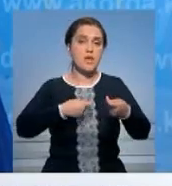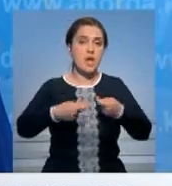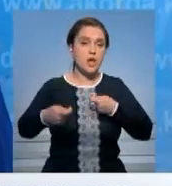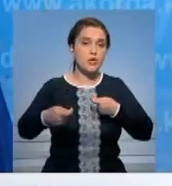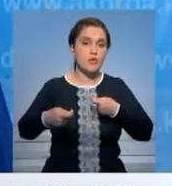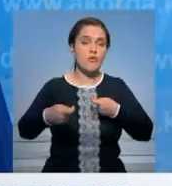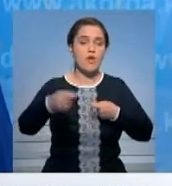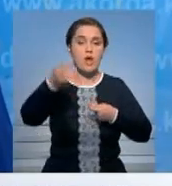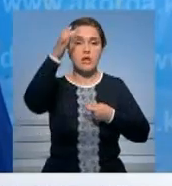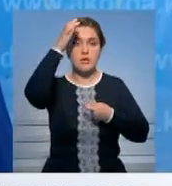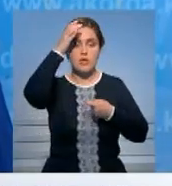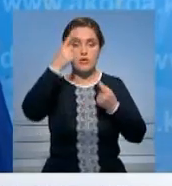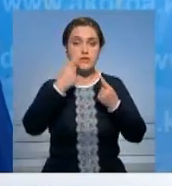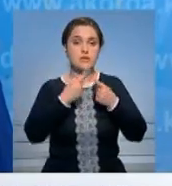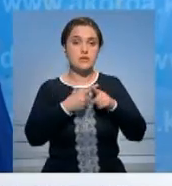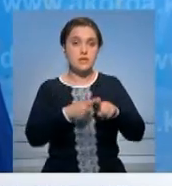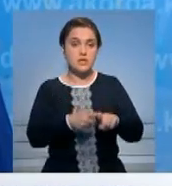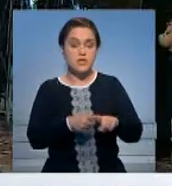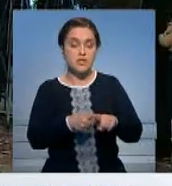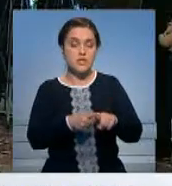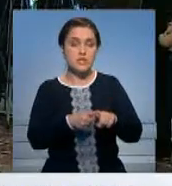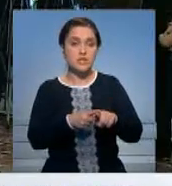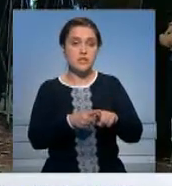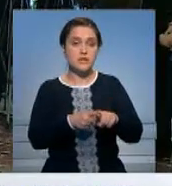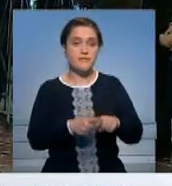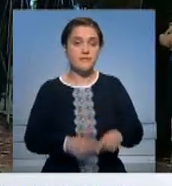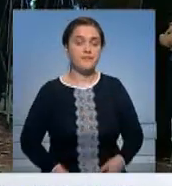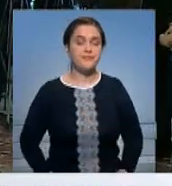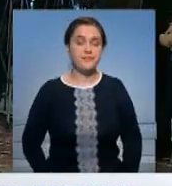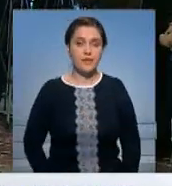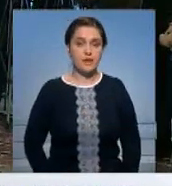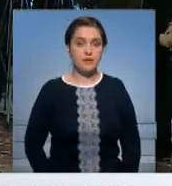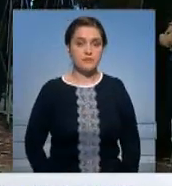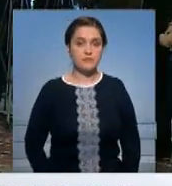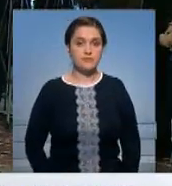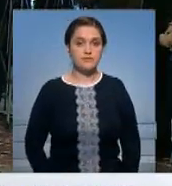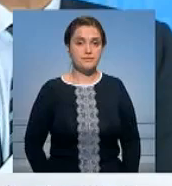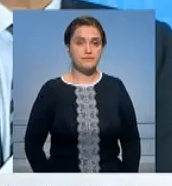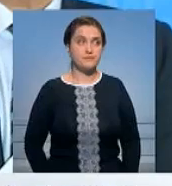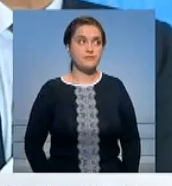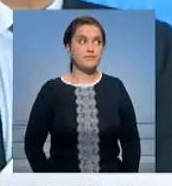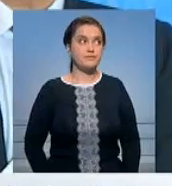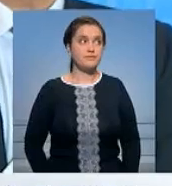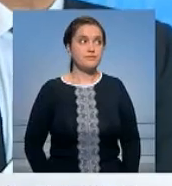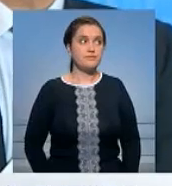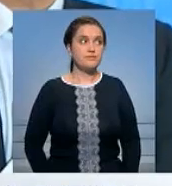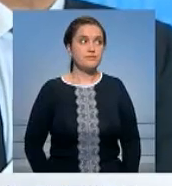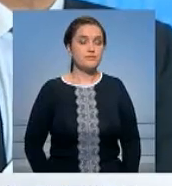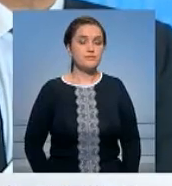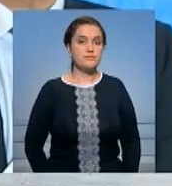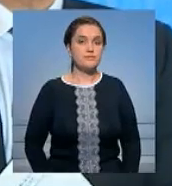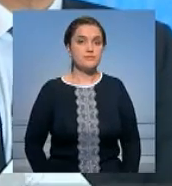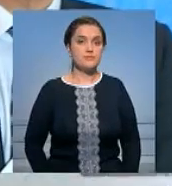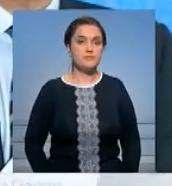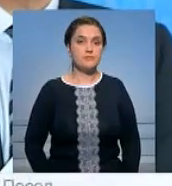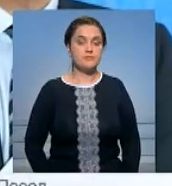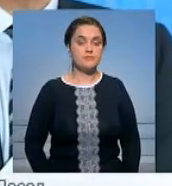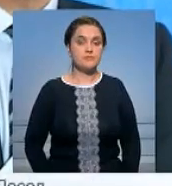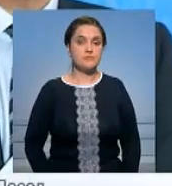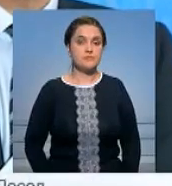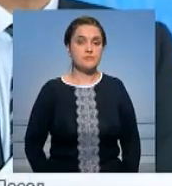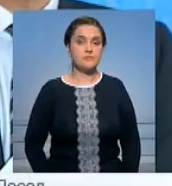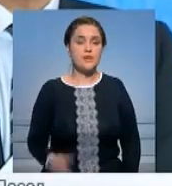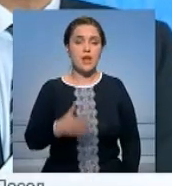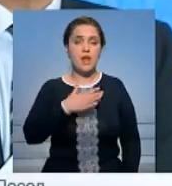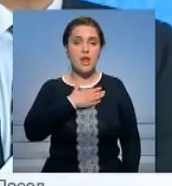инвестиций, научно-технического сотрудничества. В качестве посла мною будут приложены все усилия для